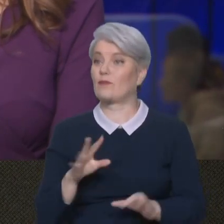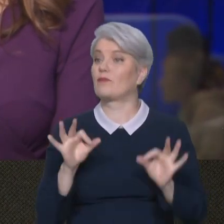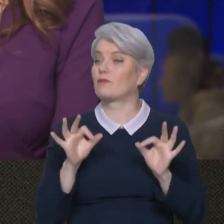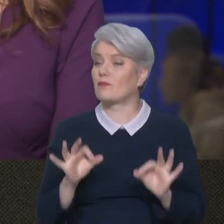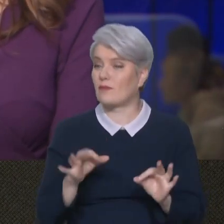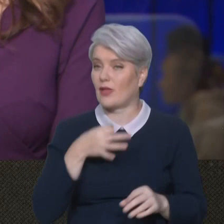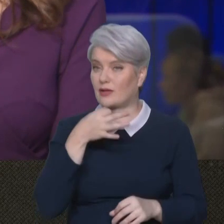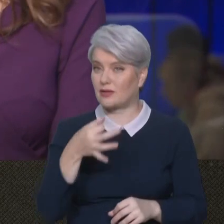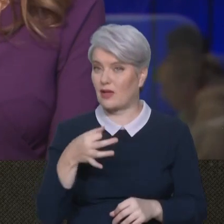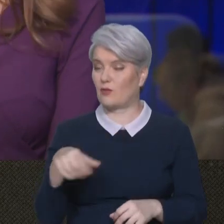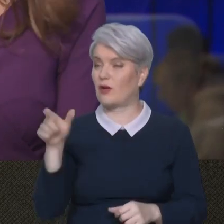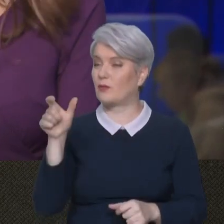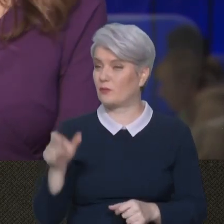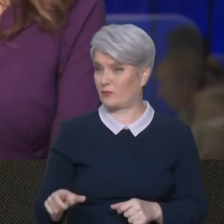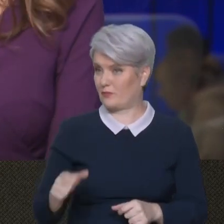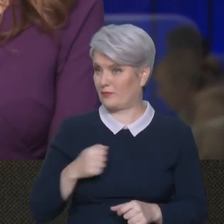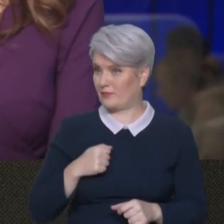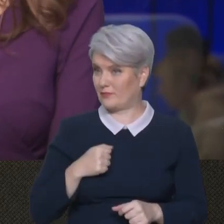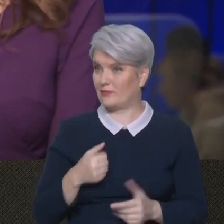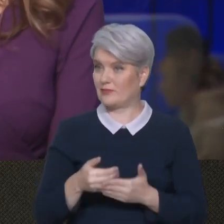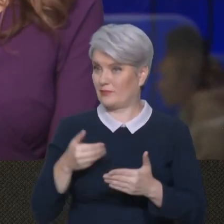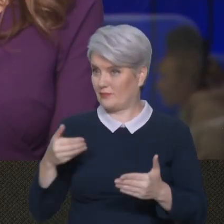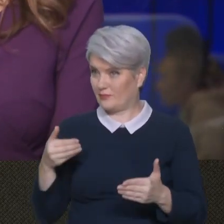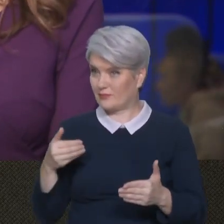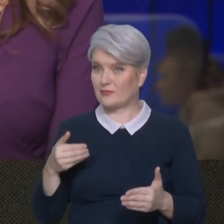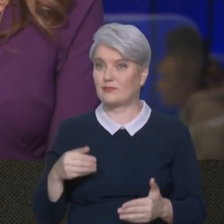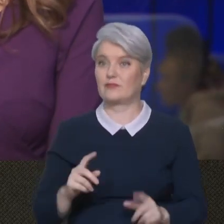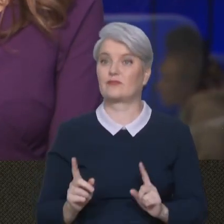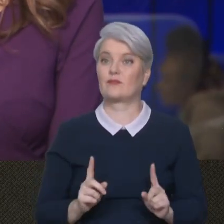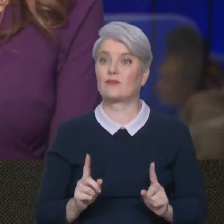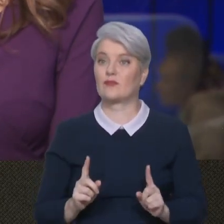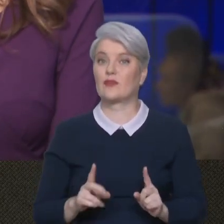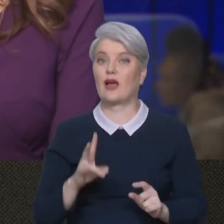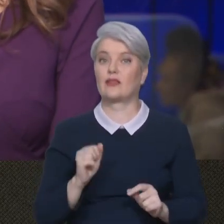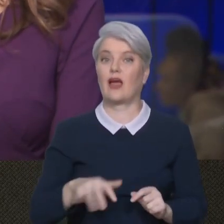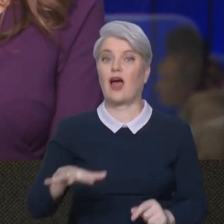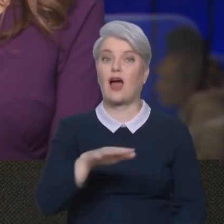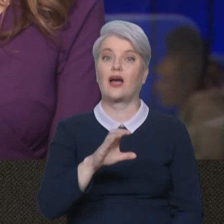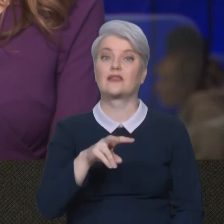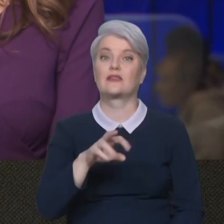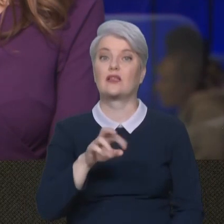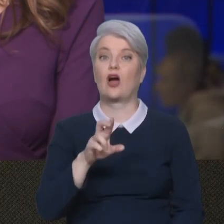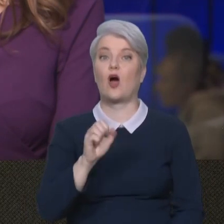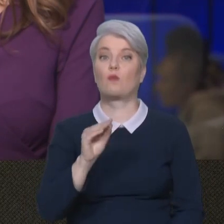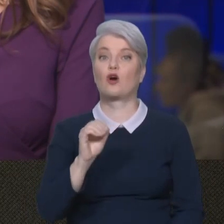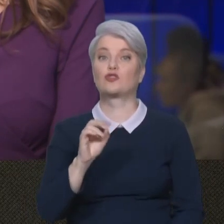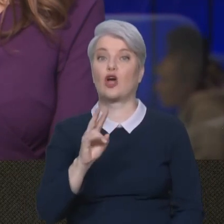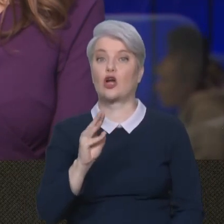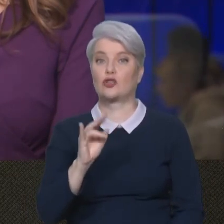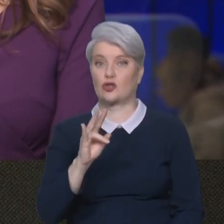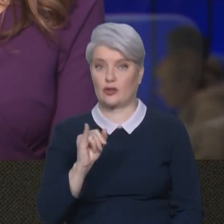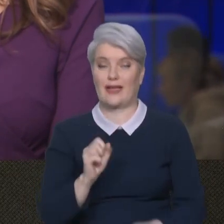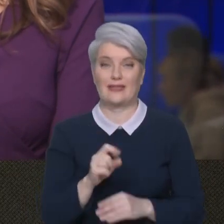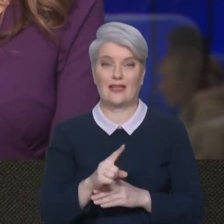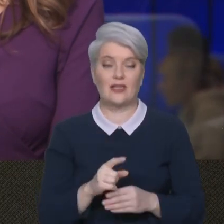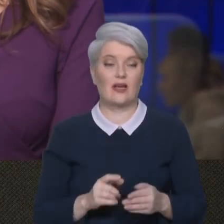казав шановний пан, власне, переді мною, що на Слобожанщині в них завдання саме максимум – це вийти